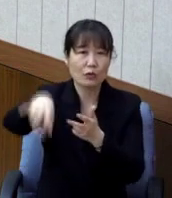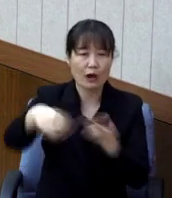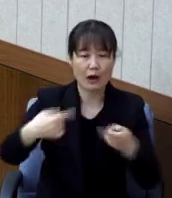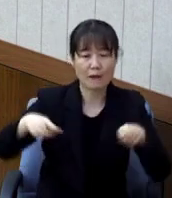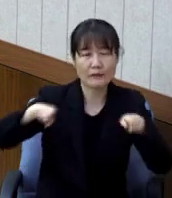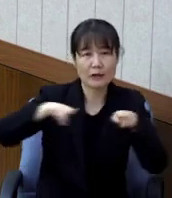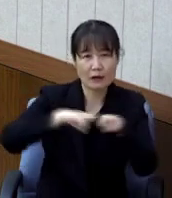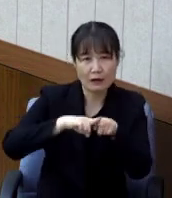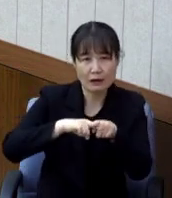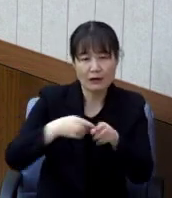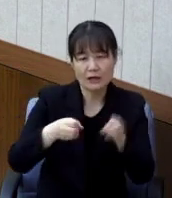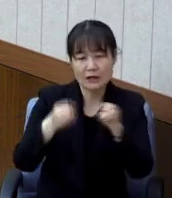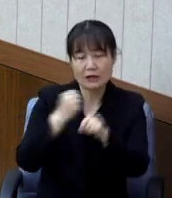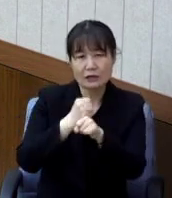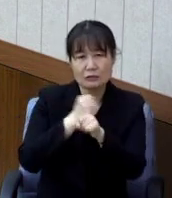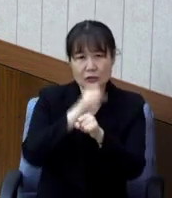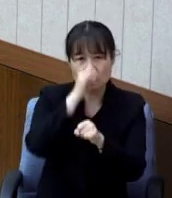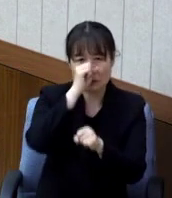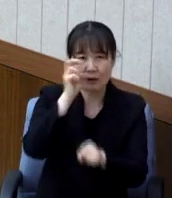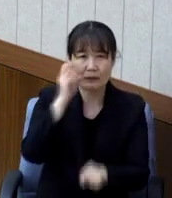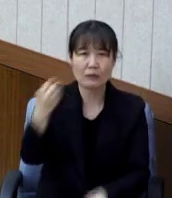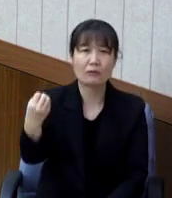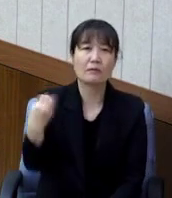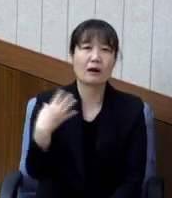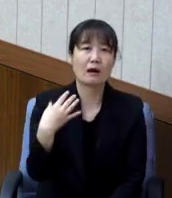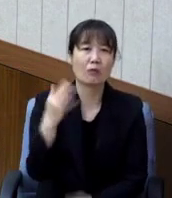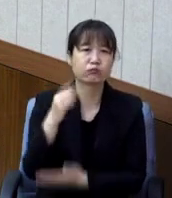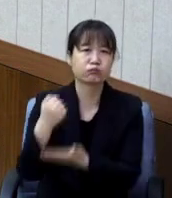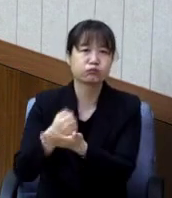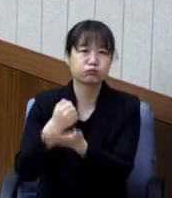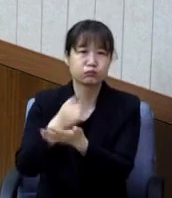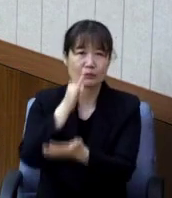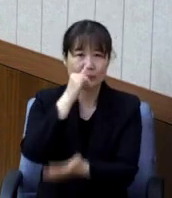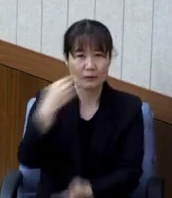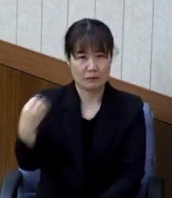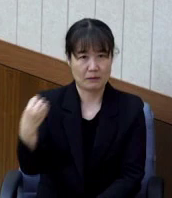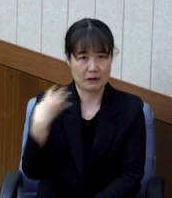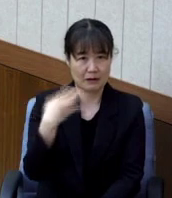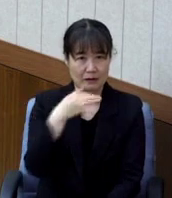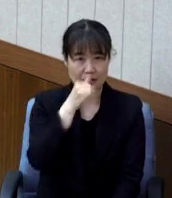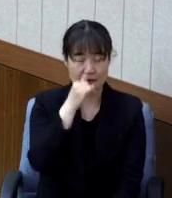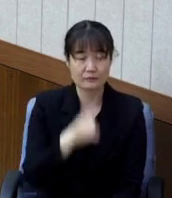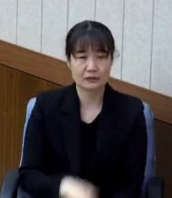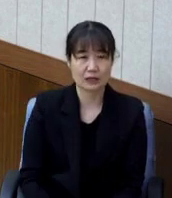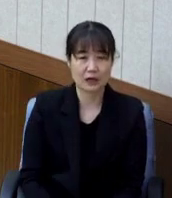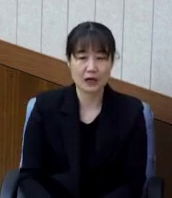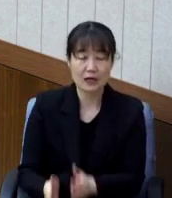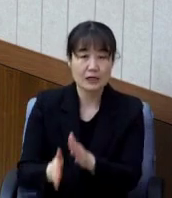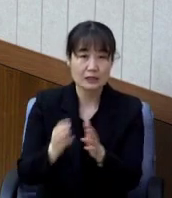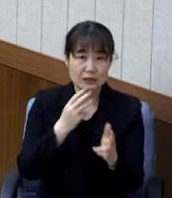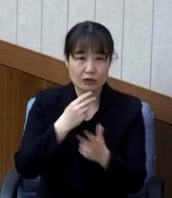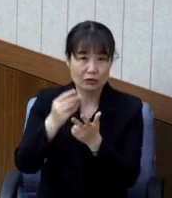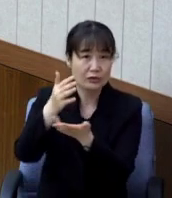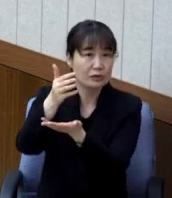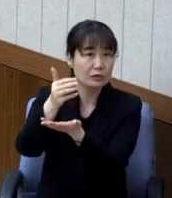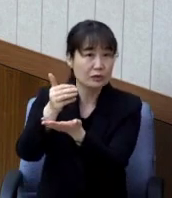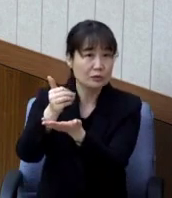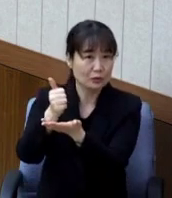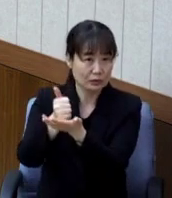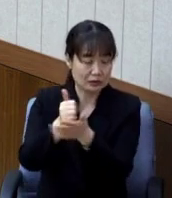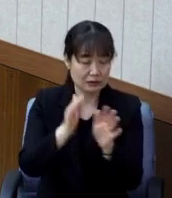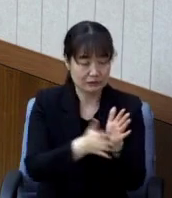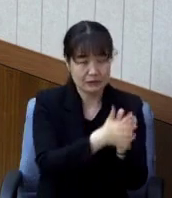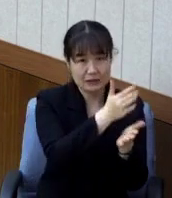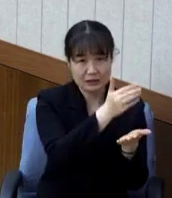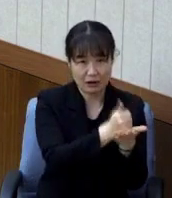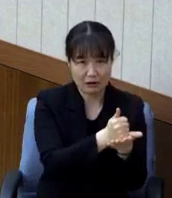대해서 논의했으면 좋았겠다라는 아쉬움이 있다라고 답변을 했습니다. 김동근 시장님의 정책적